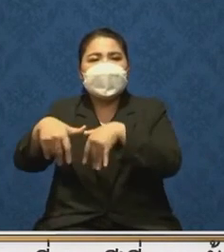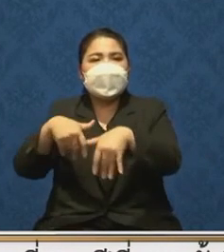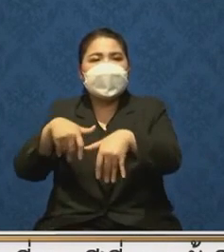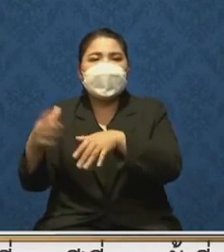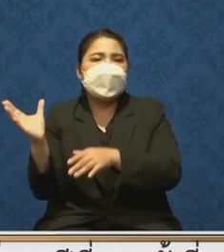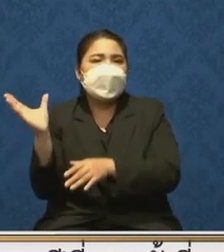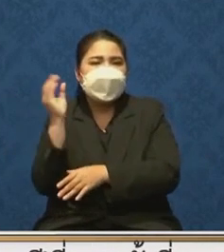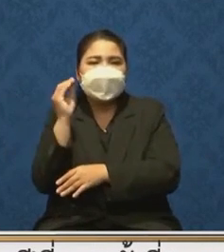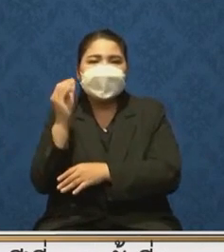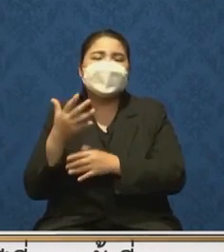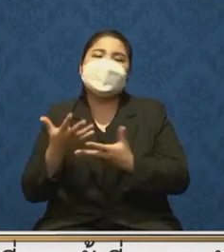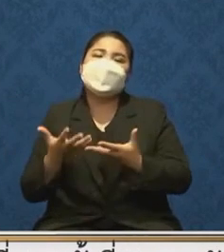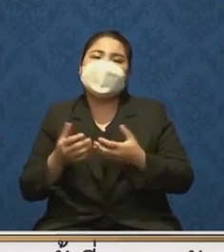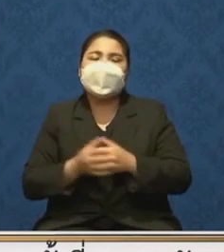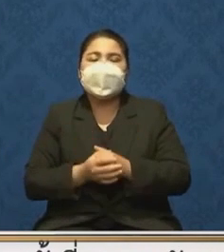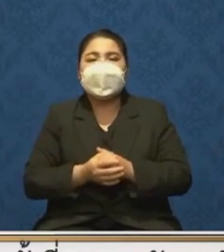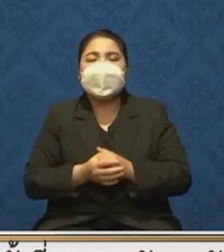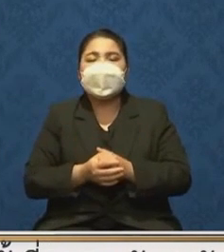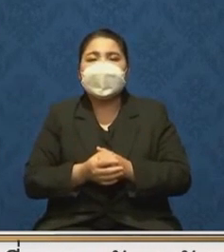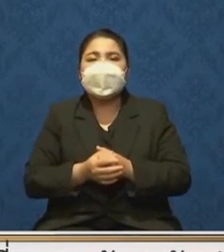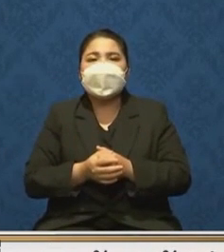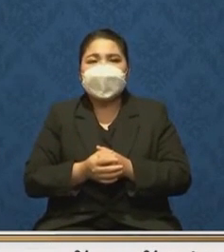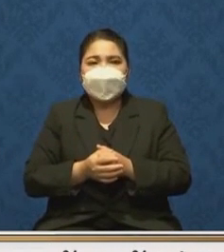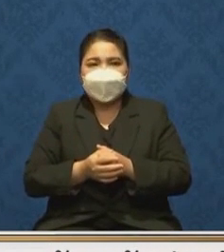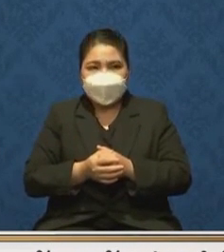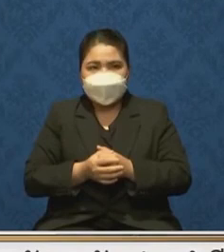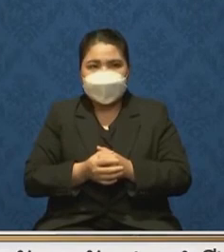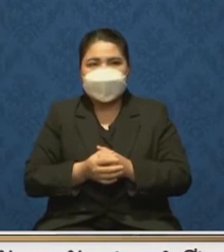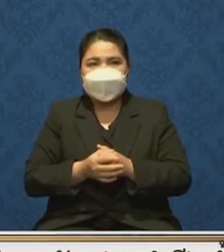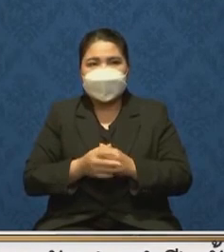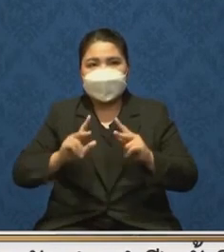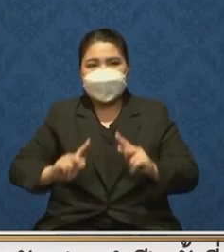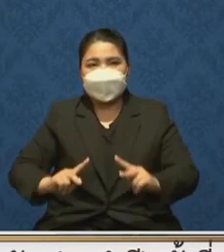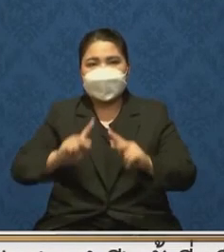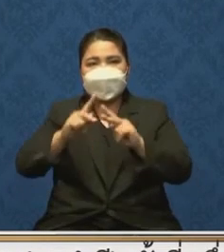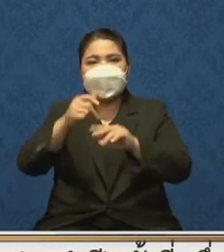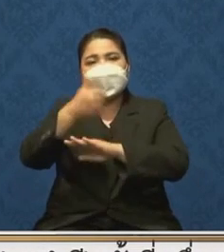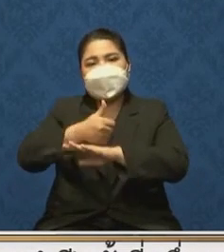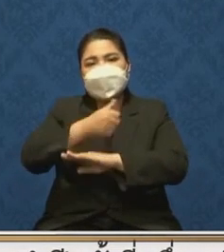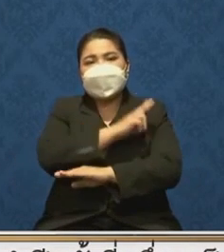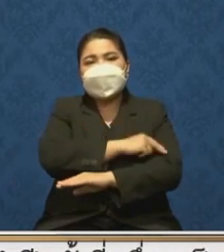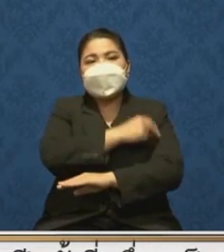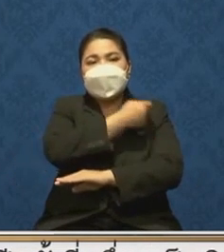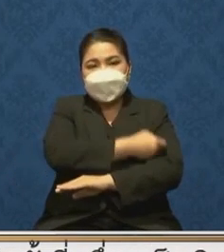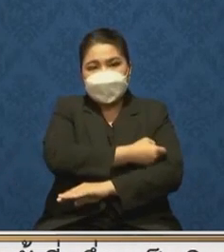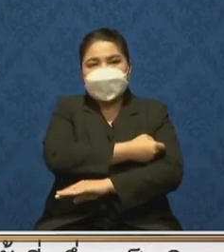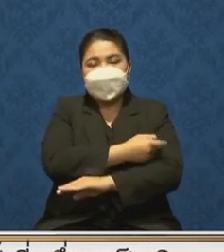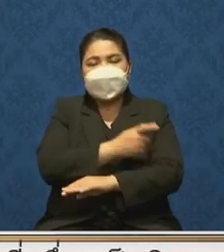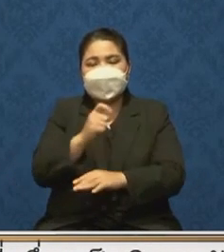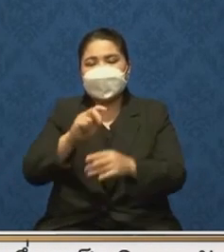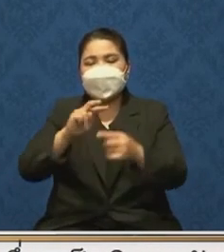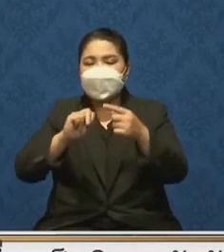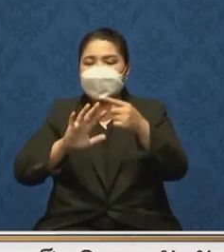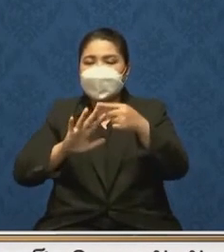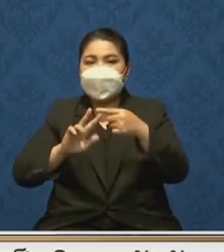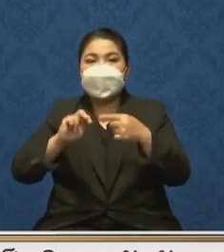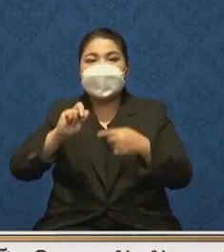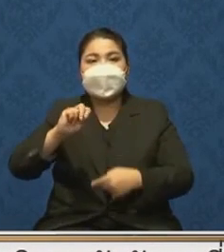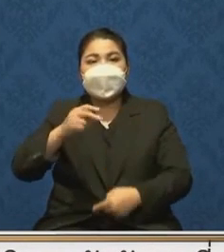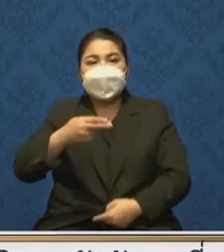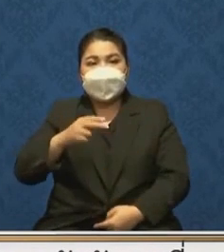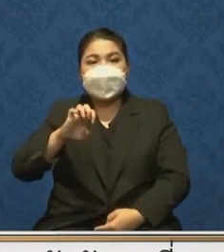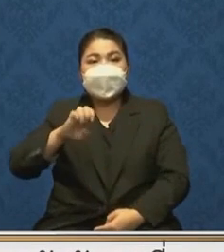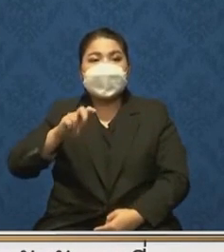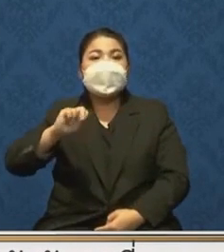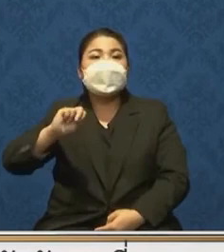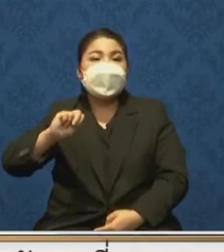นัศมนตรีว่าการกระทวงสาธาสุข ในอนุทินชาญวิลกูล บอกกบคนไทยว